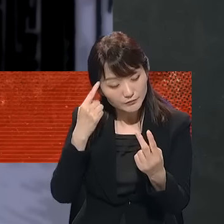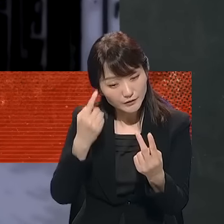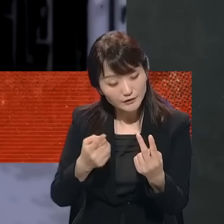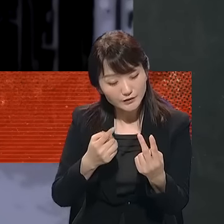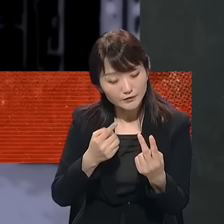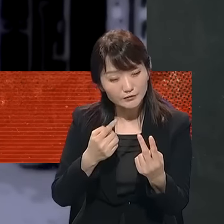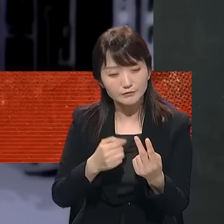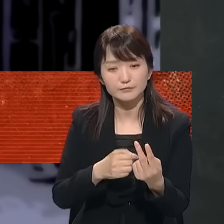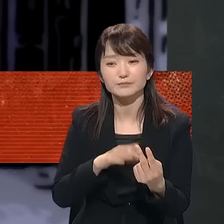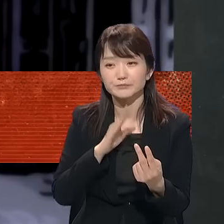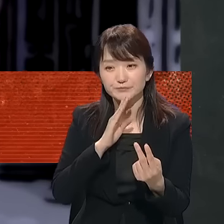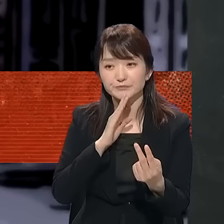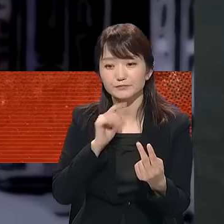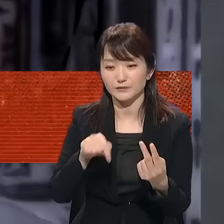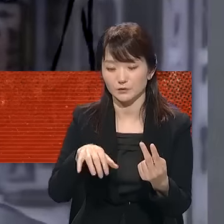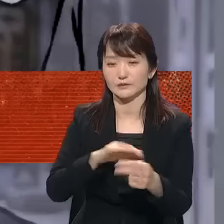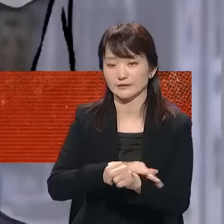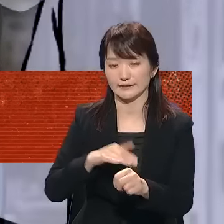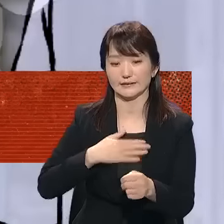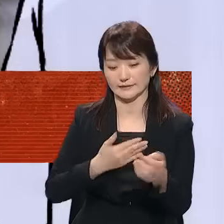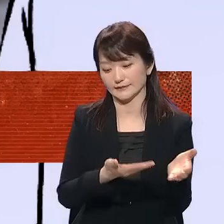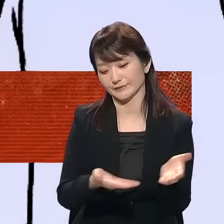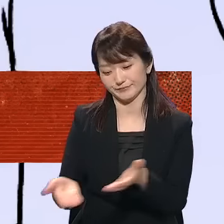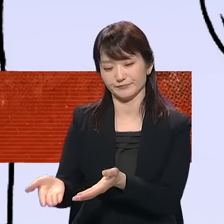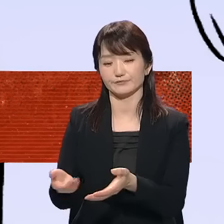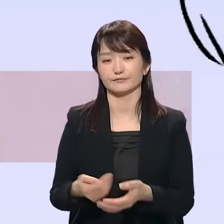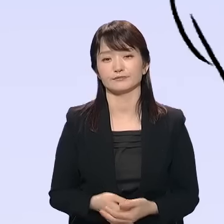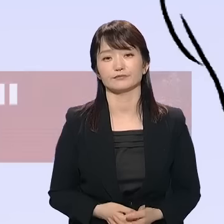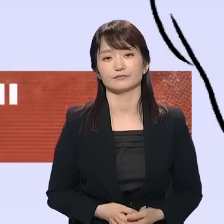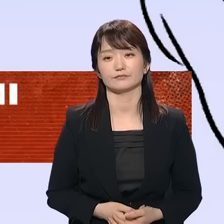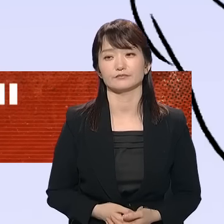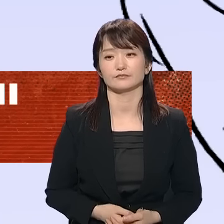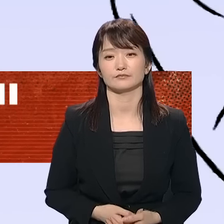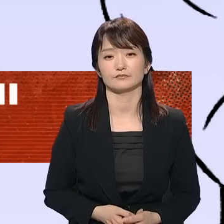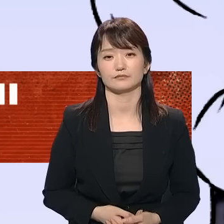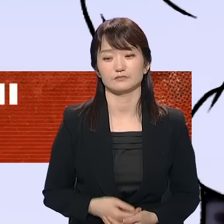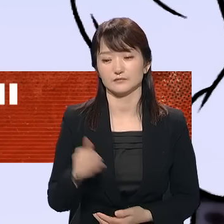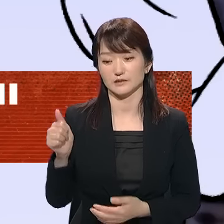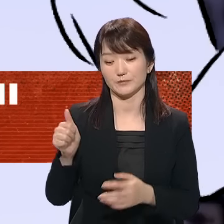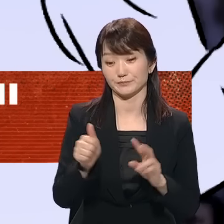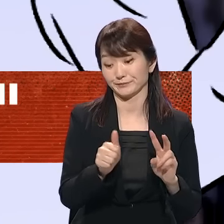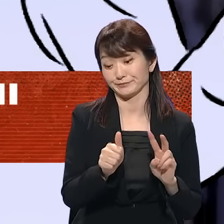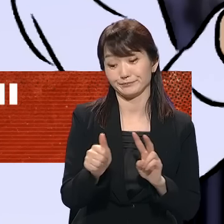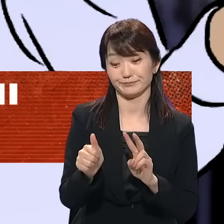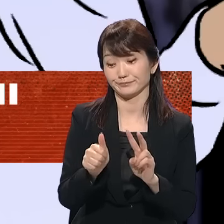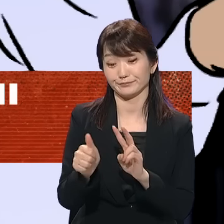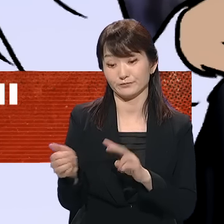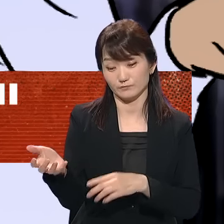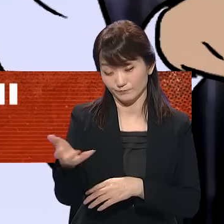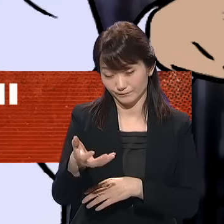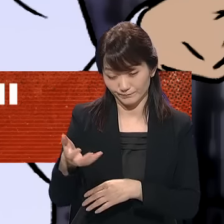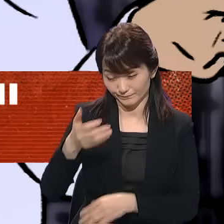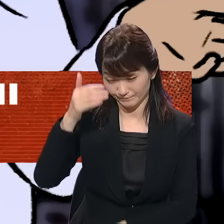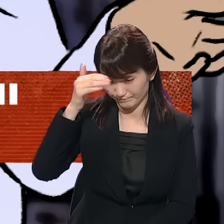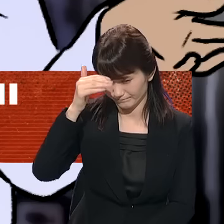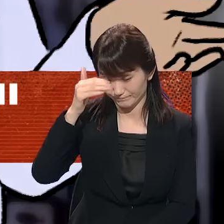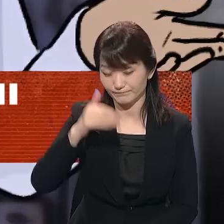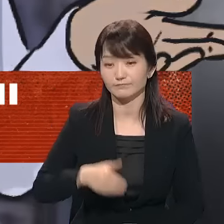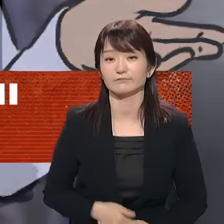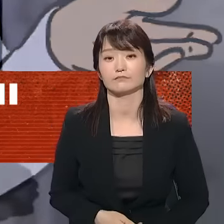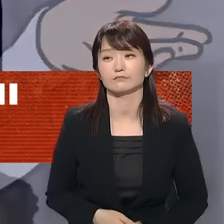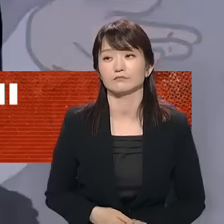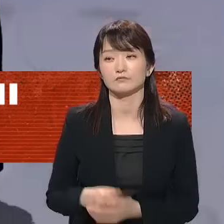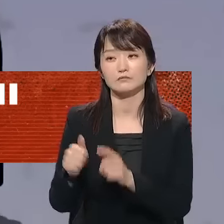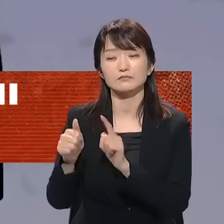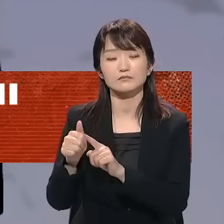처음인 것 같은데 내가 여길 잘 아니까 안내해 주겠다고 얘기를 했고요. 그래서 실제로 남성을 따라서 여기저기 다니면서 구경도 했다고 합니다. 그러더니